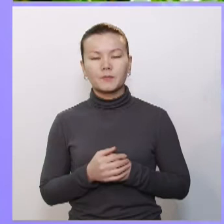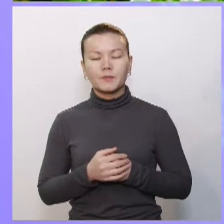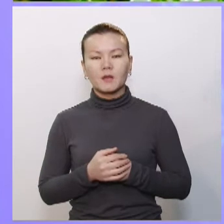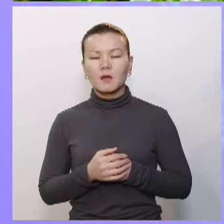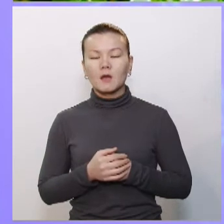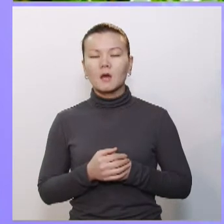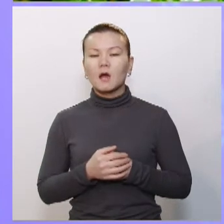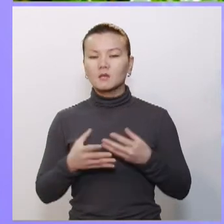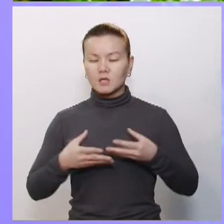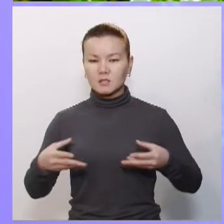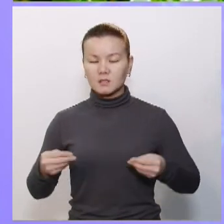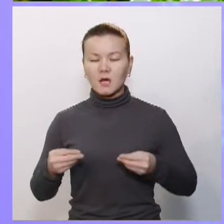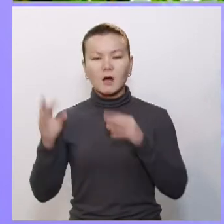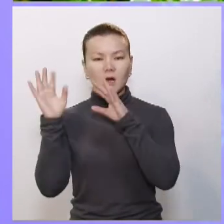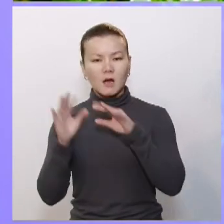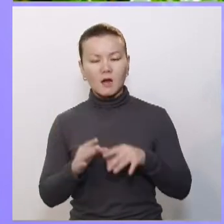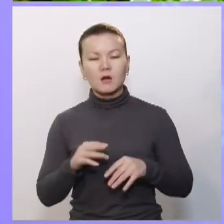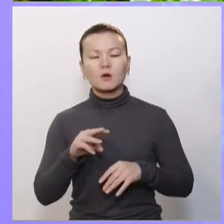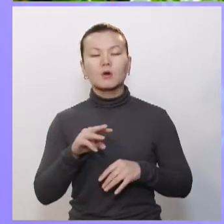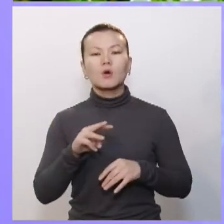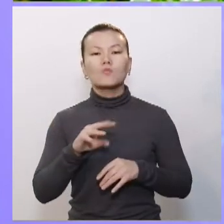Жазында кар, муз эрийт.